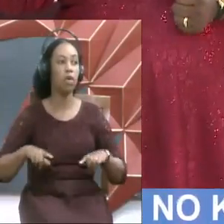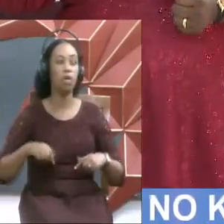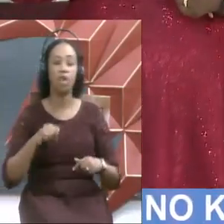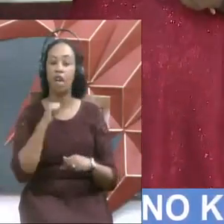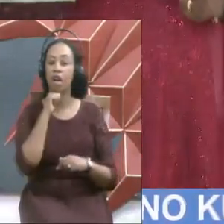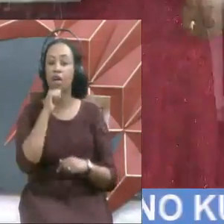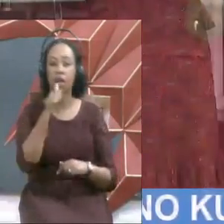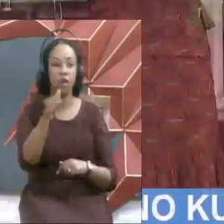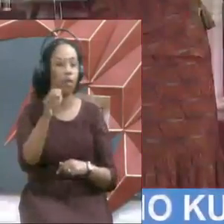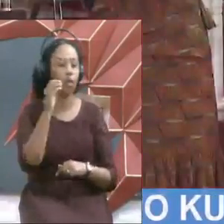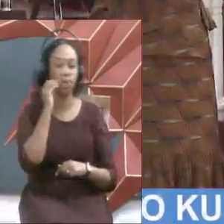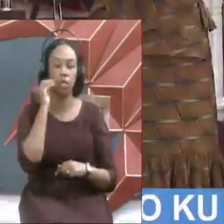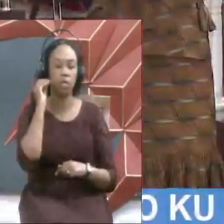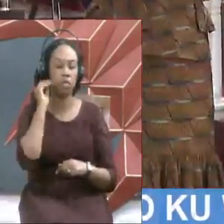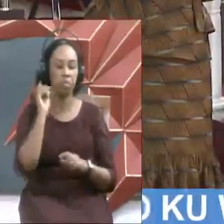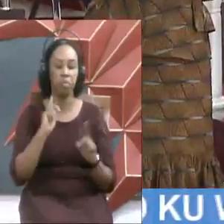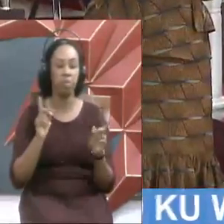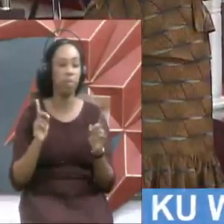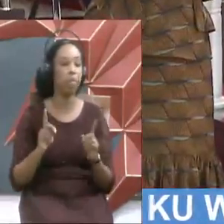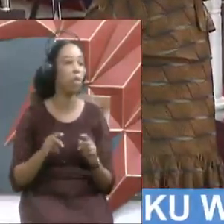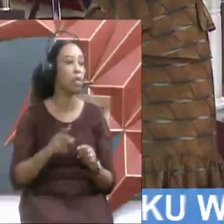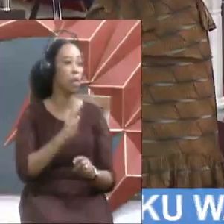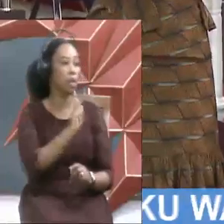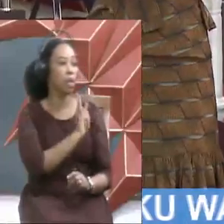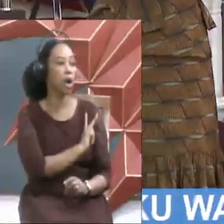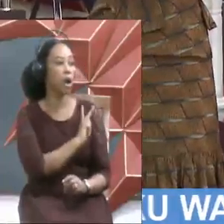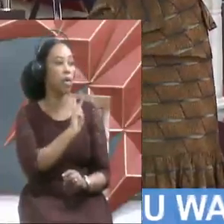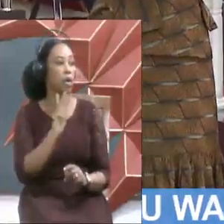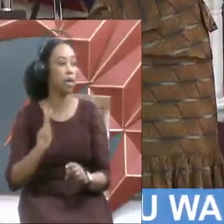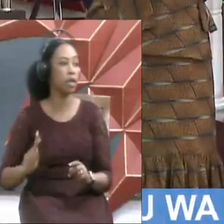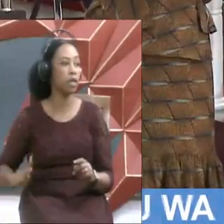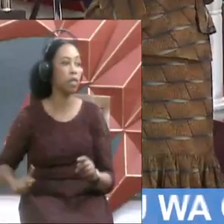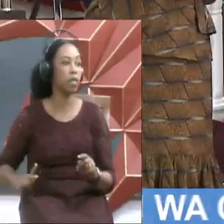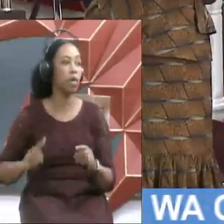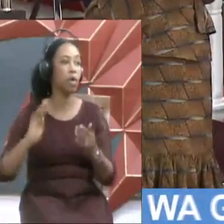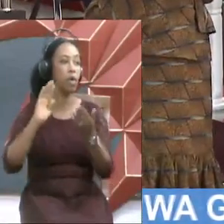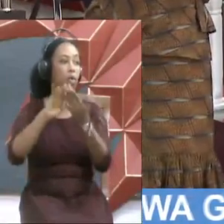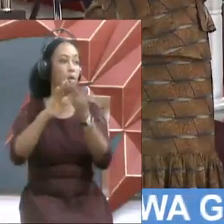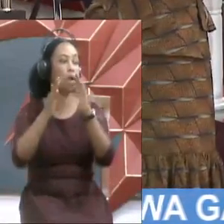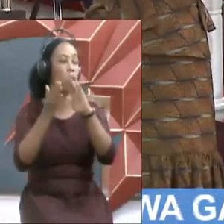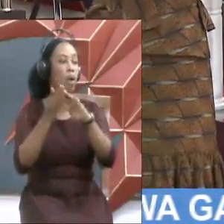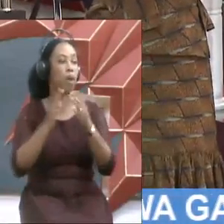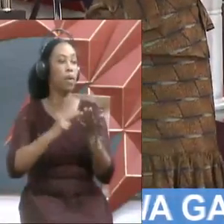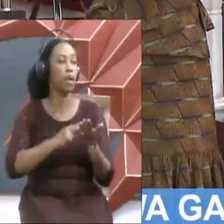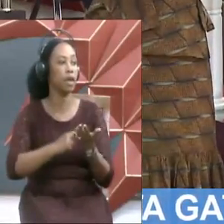gakondo ubwami tujyamo ni wo murwa wabera